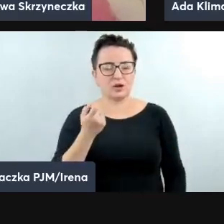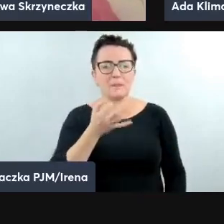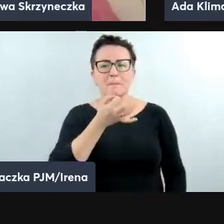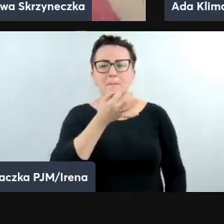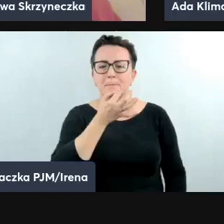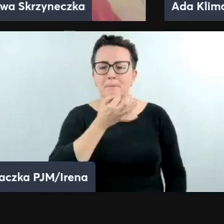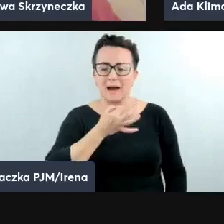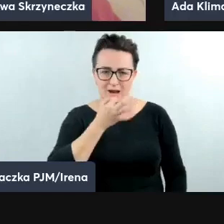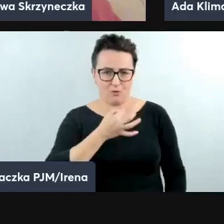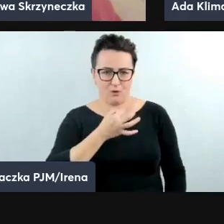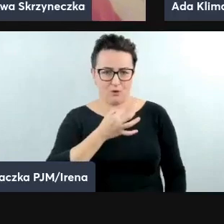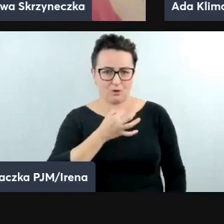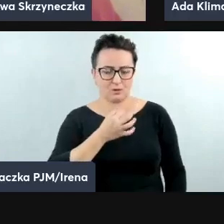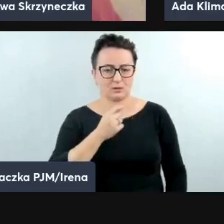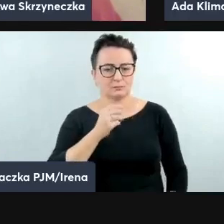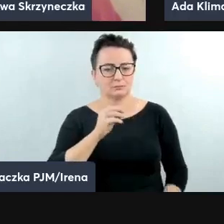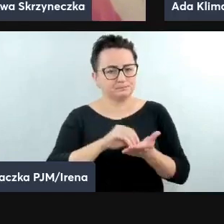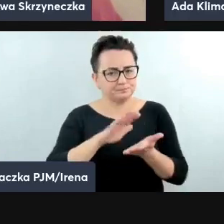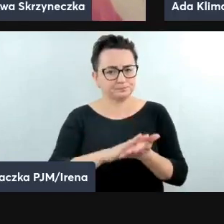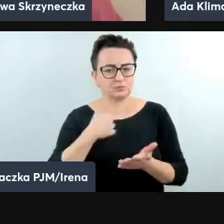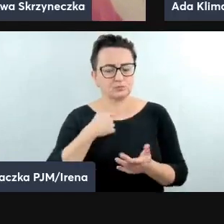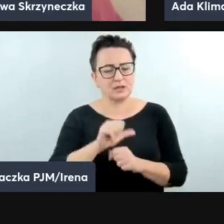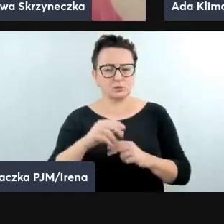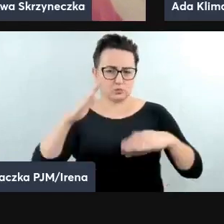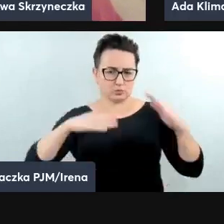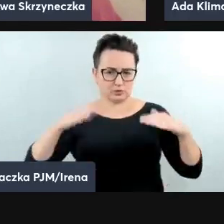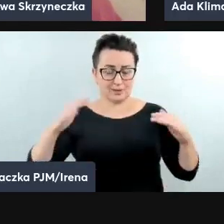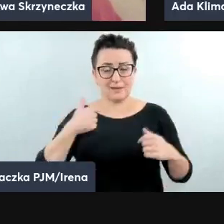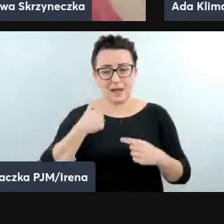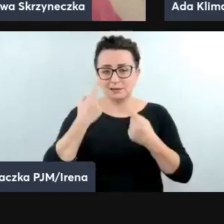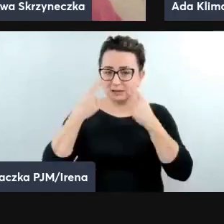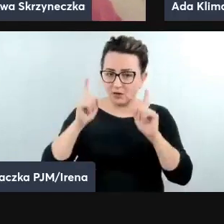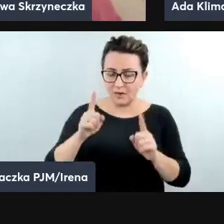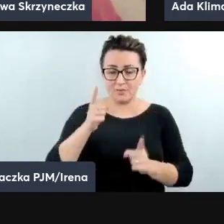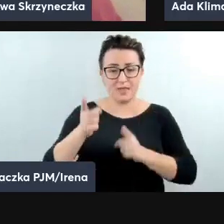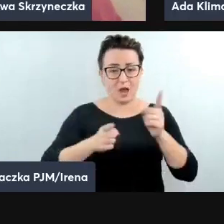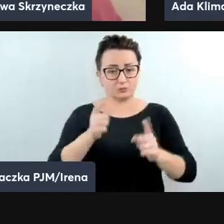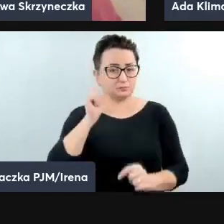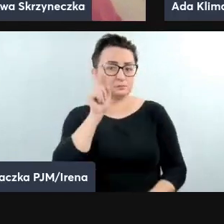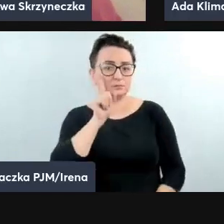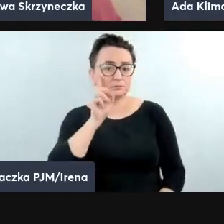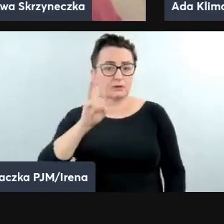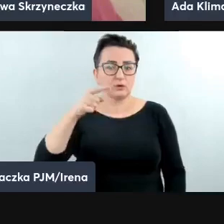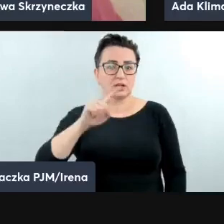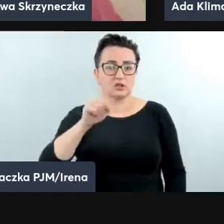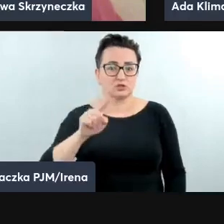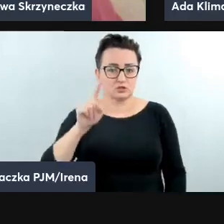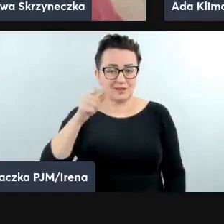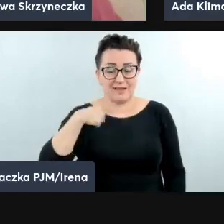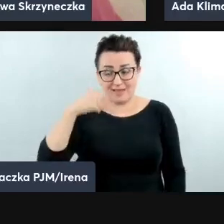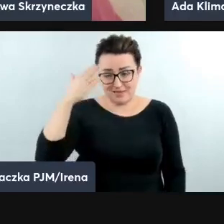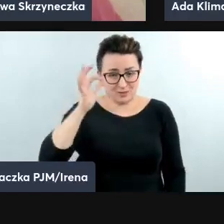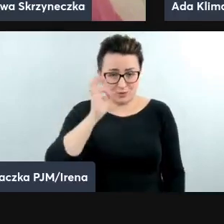zauważam wśród nauczycieli i nauczycielek WDŻ-u, których też nie znam, no bo są różne grupy, które nas łączą,